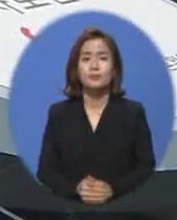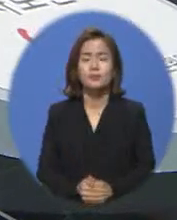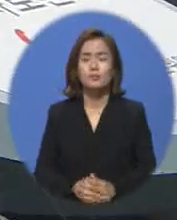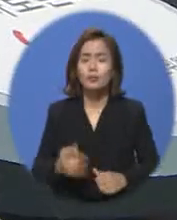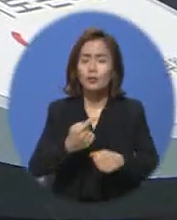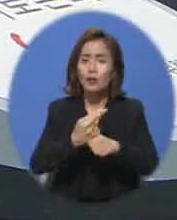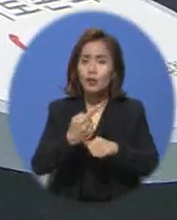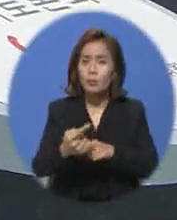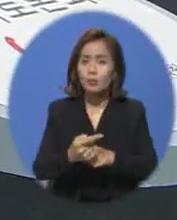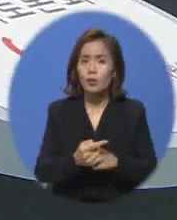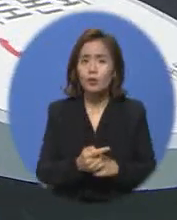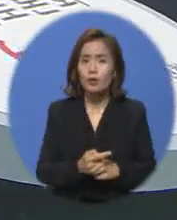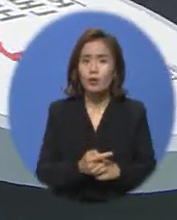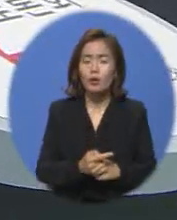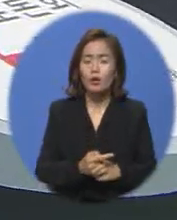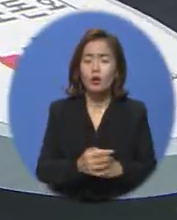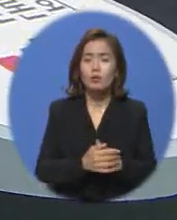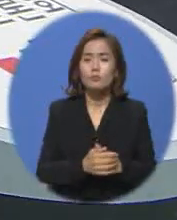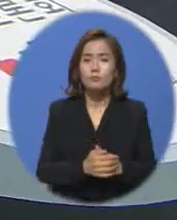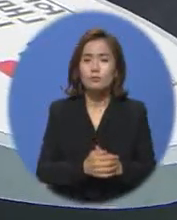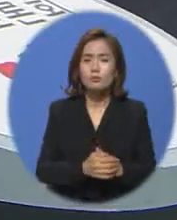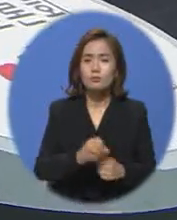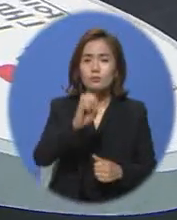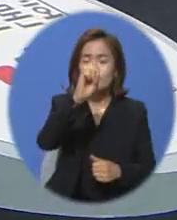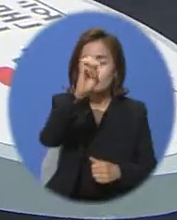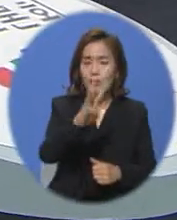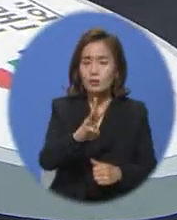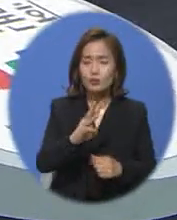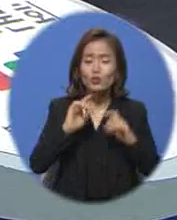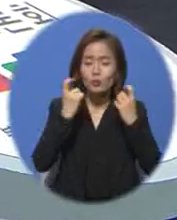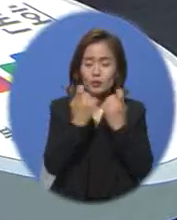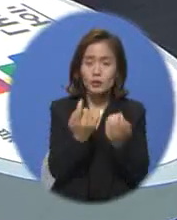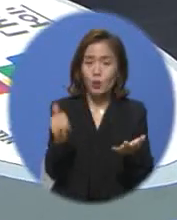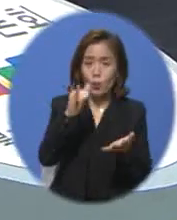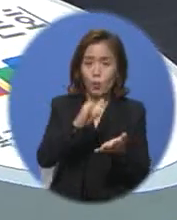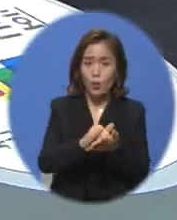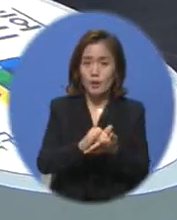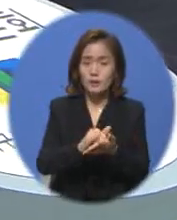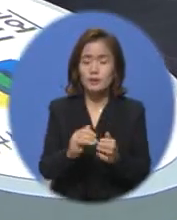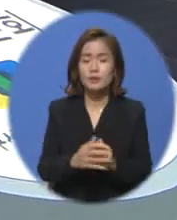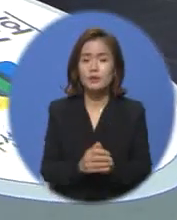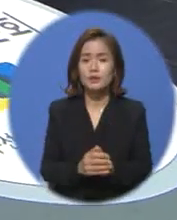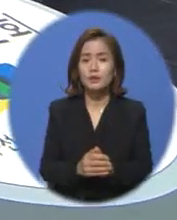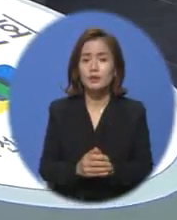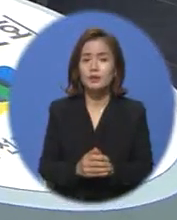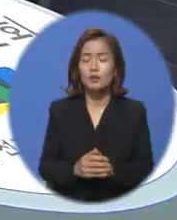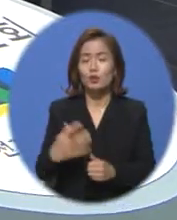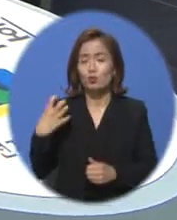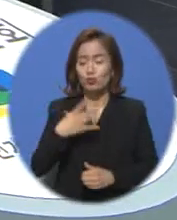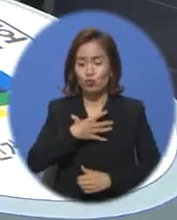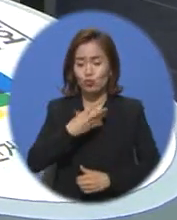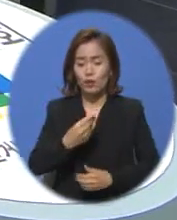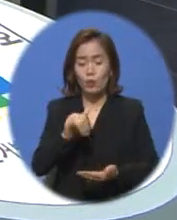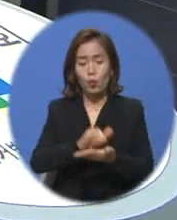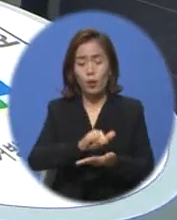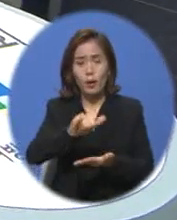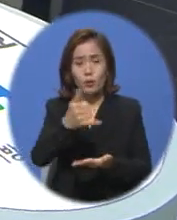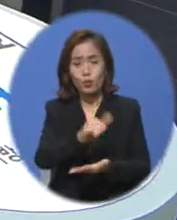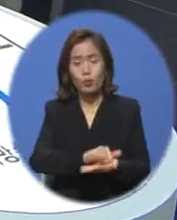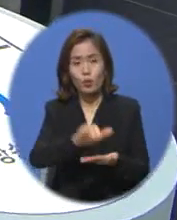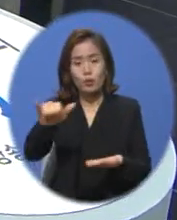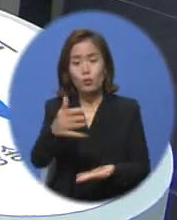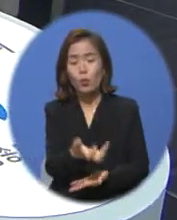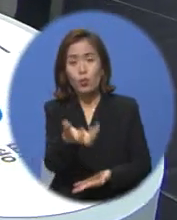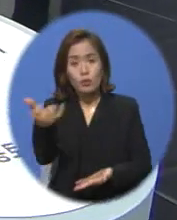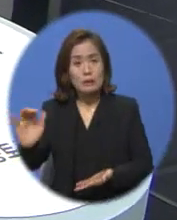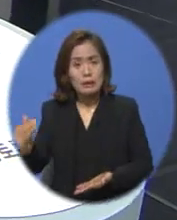광주민간공항이 무안공항에통합될예정입니다.광주 민간공항이무안으로이전됨에따라 다양한정책